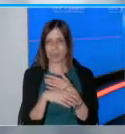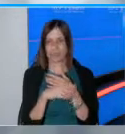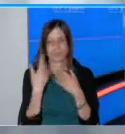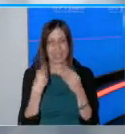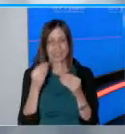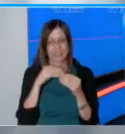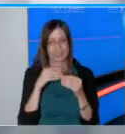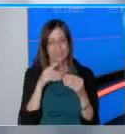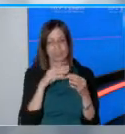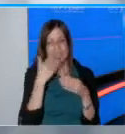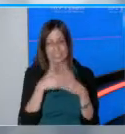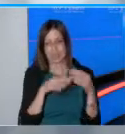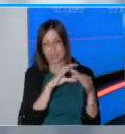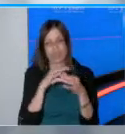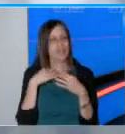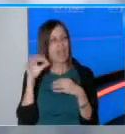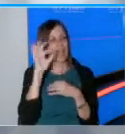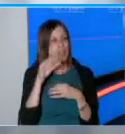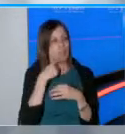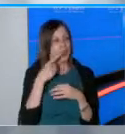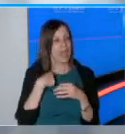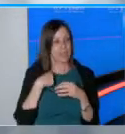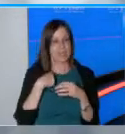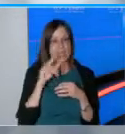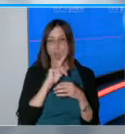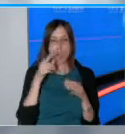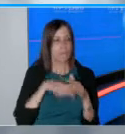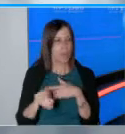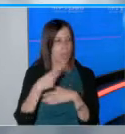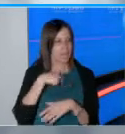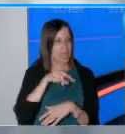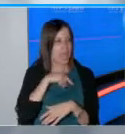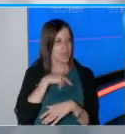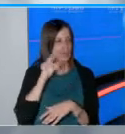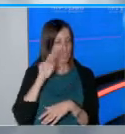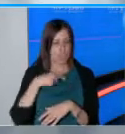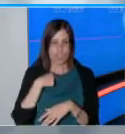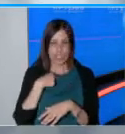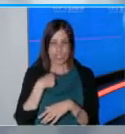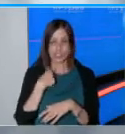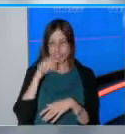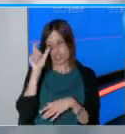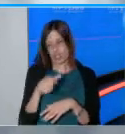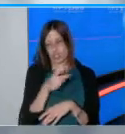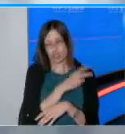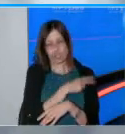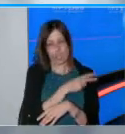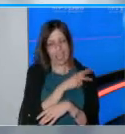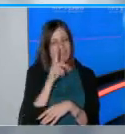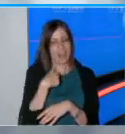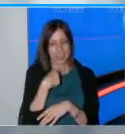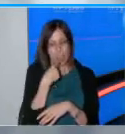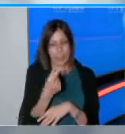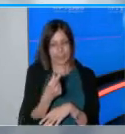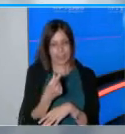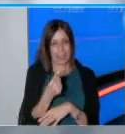מר טלב אסנה, תן לי להשלים משפט. ברונו, תסיים את המשפט. ועדיין אני אומר לך, אני לא בורח מהאחריות שיש לי, כאיש משטרה, אבל אני אומר